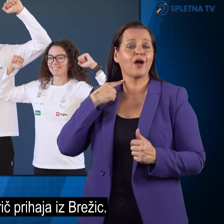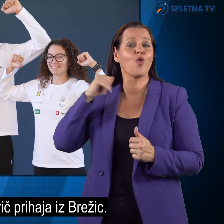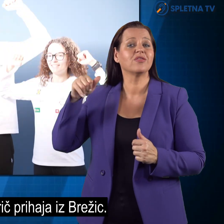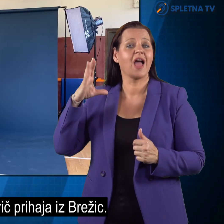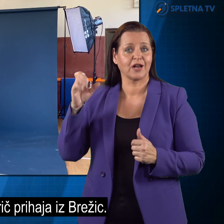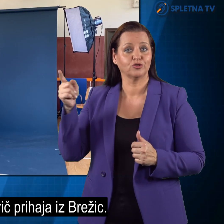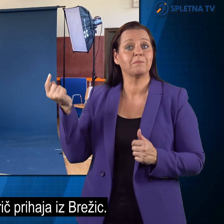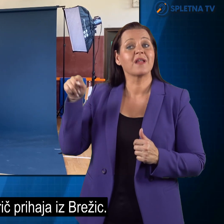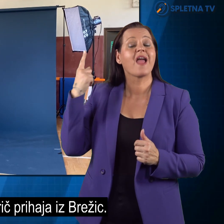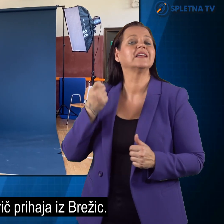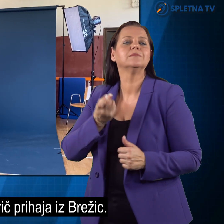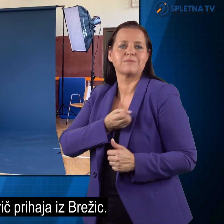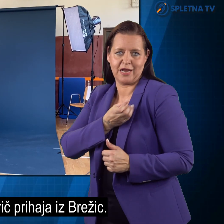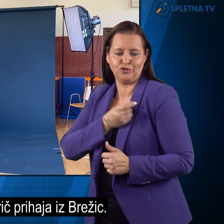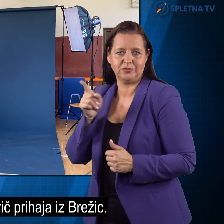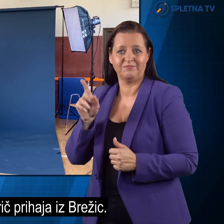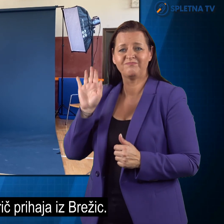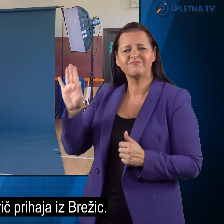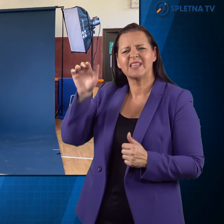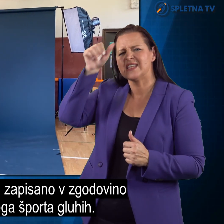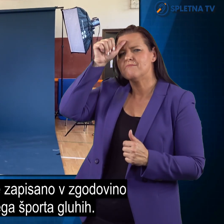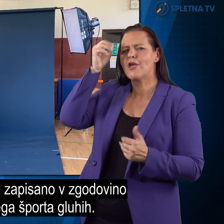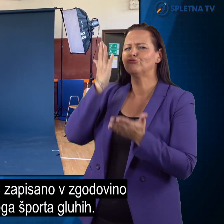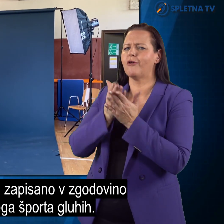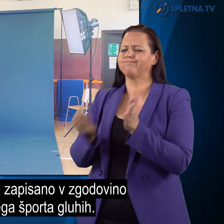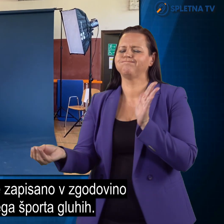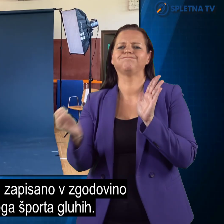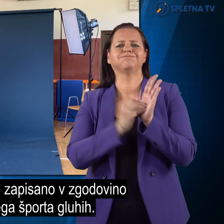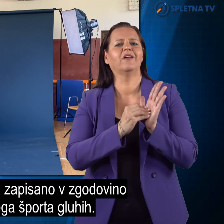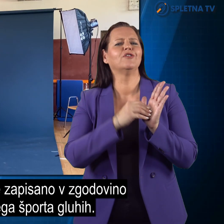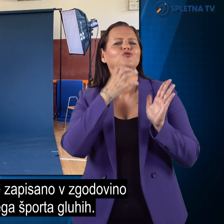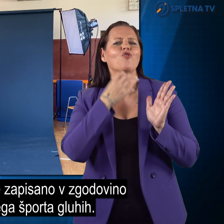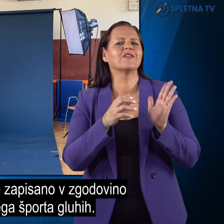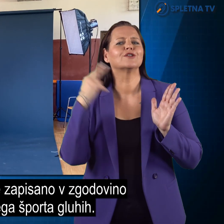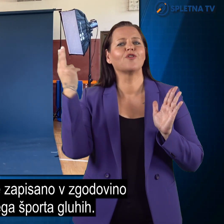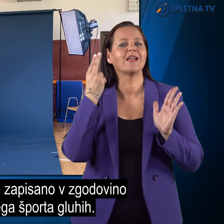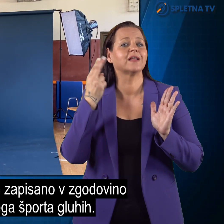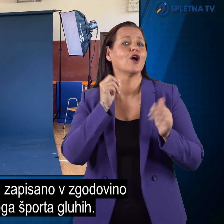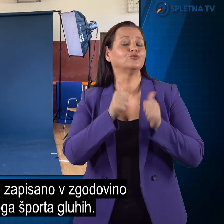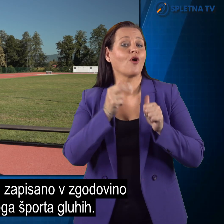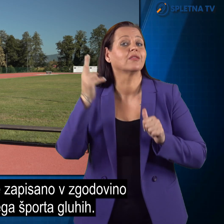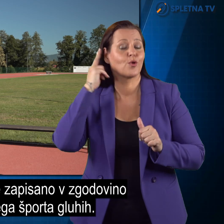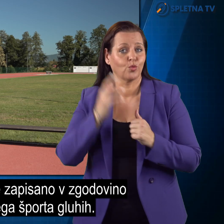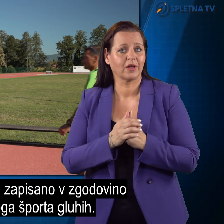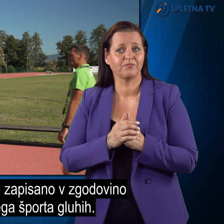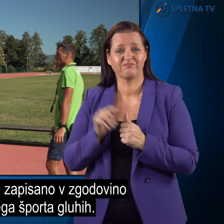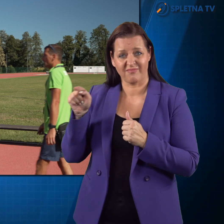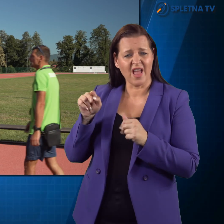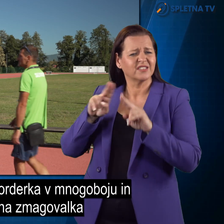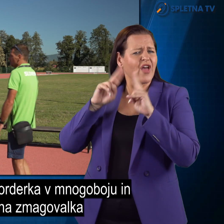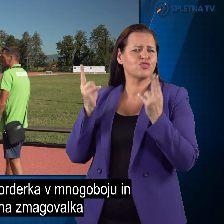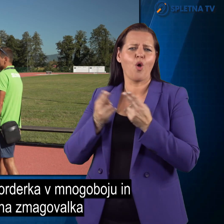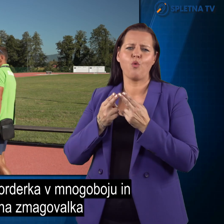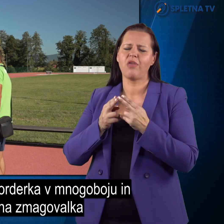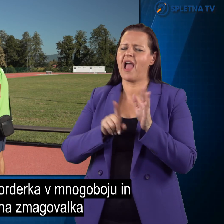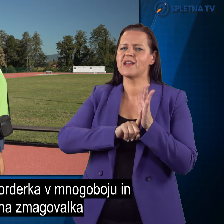Lea Glojnarič prihaja iz Brežic, njeno ime je že zapisano v zgodovino slovenskega športa gluhih.